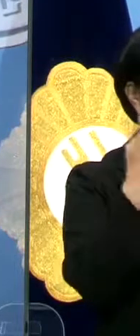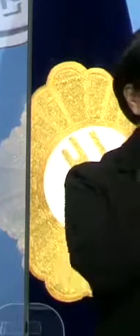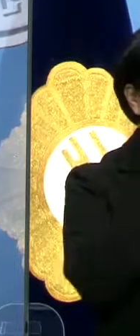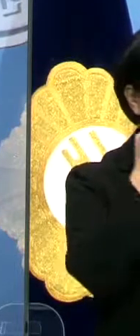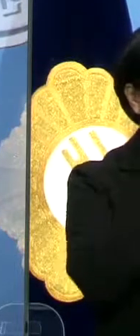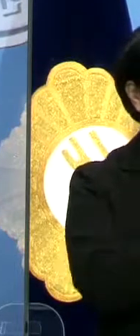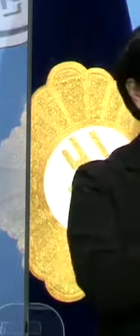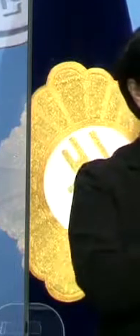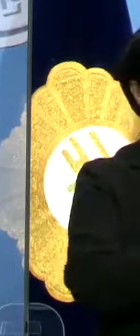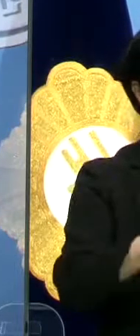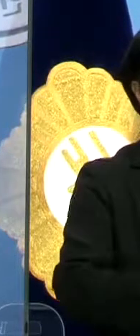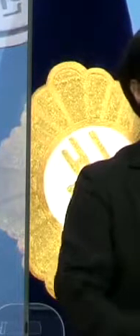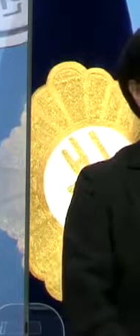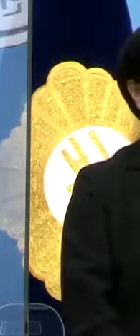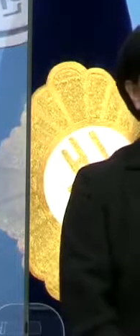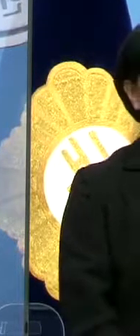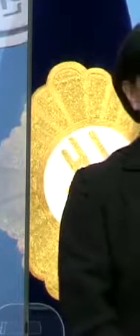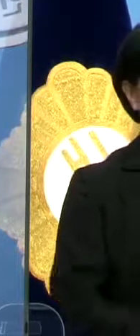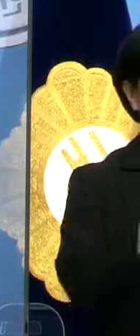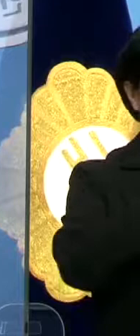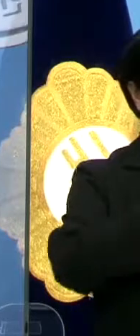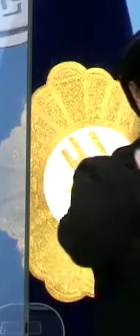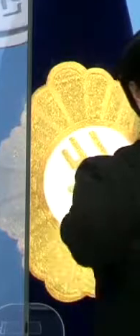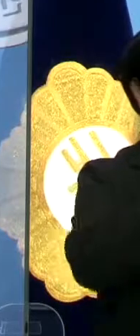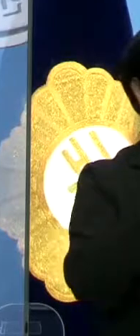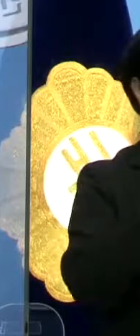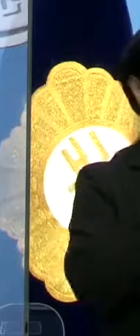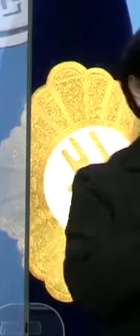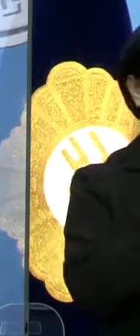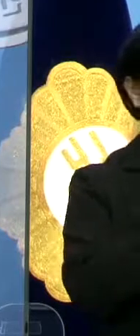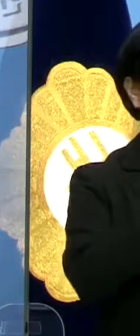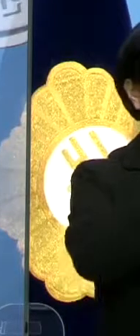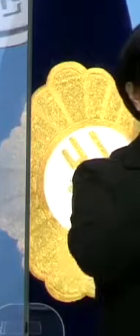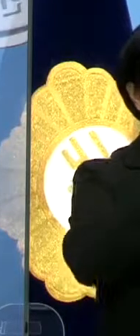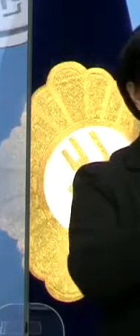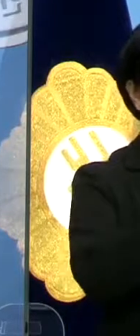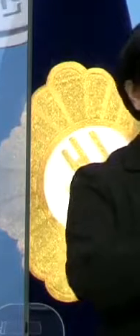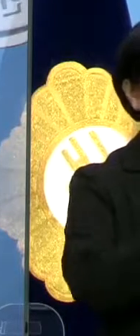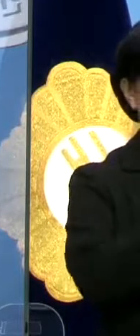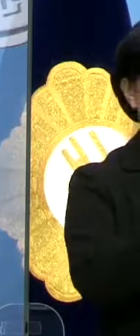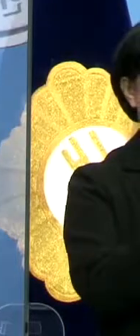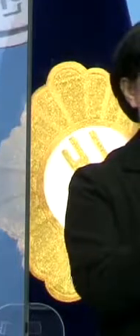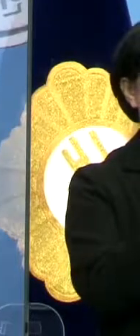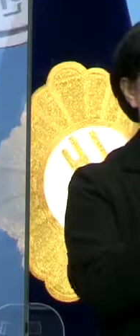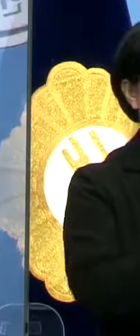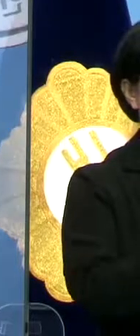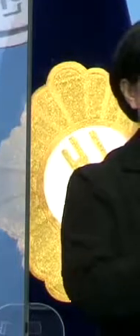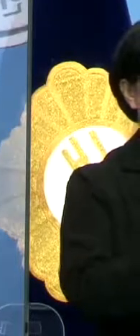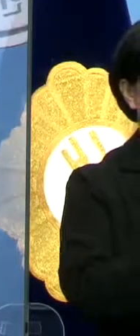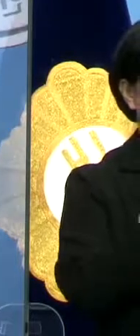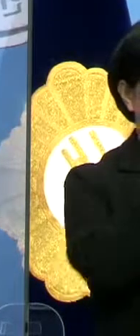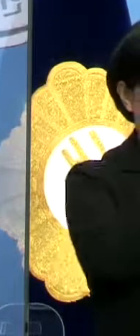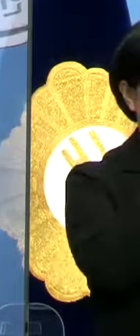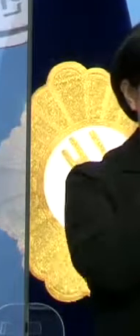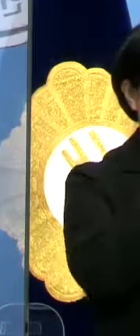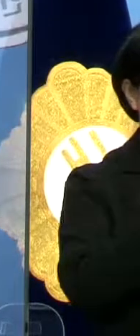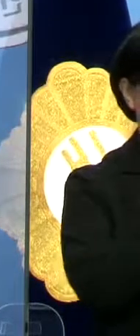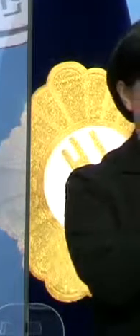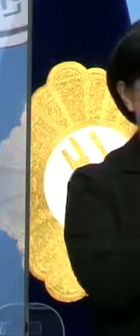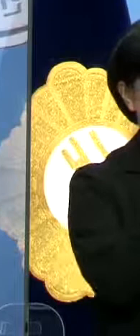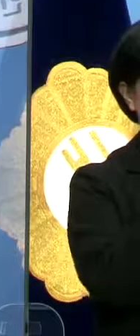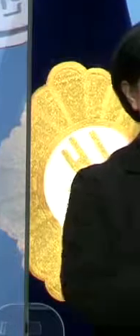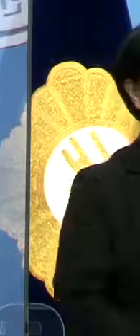들어가고 있습니다 복어 정보와 관련해서 행 전국의 350억 이상의 예산이 배치되어